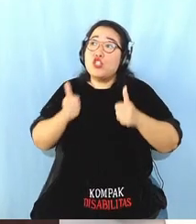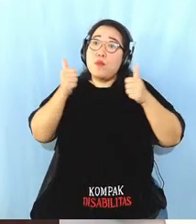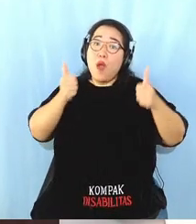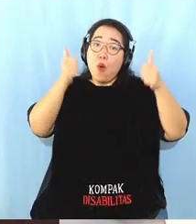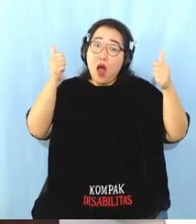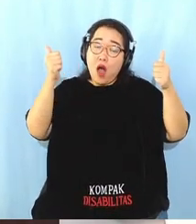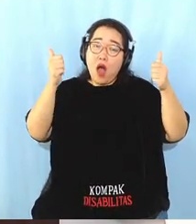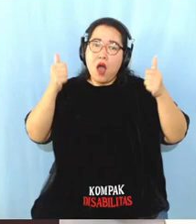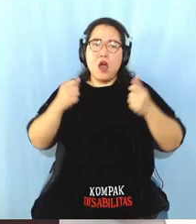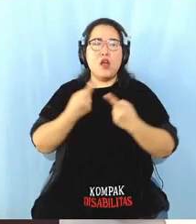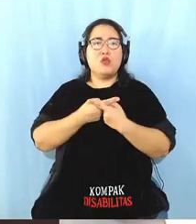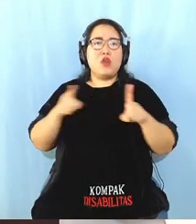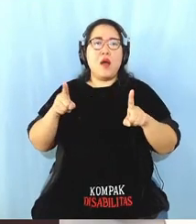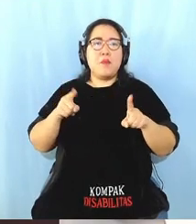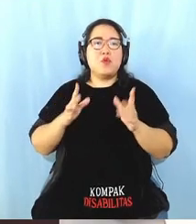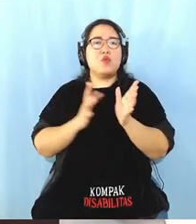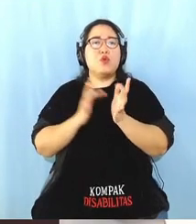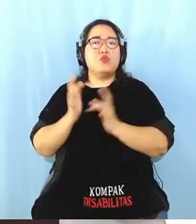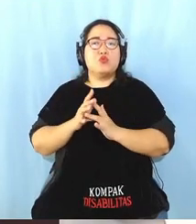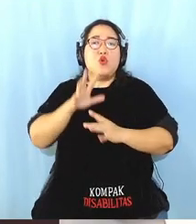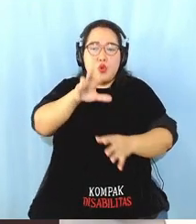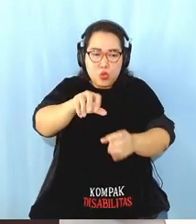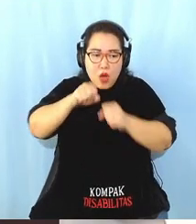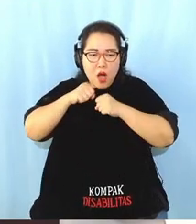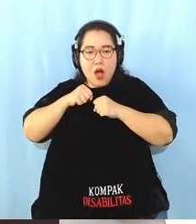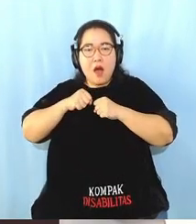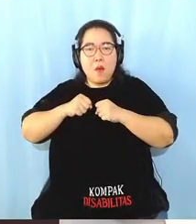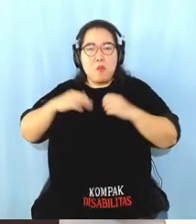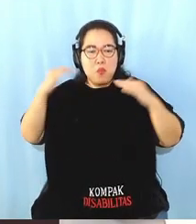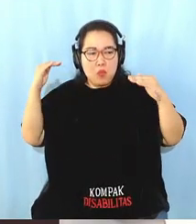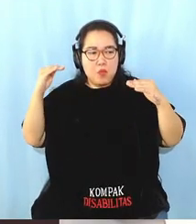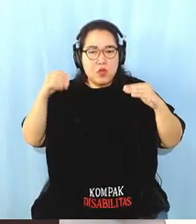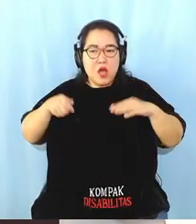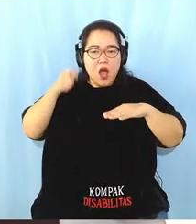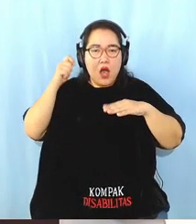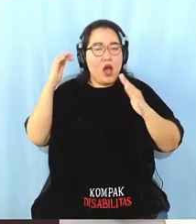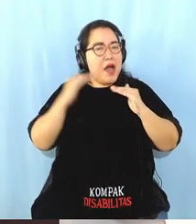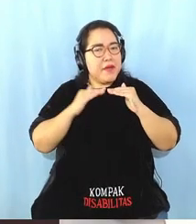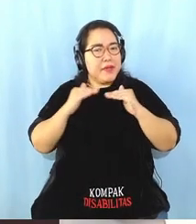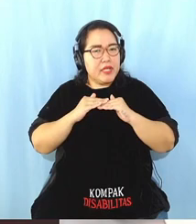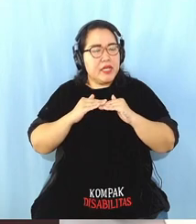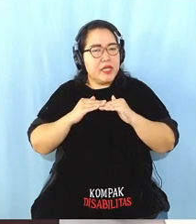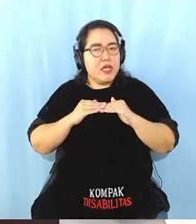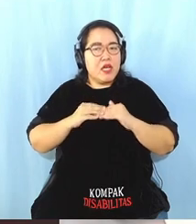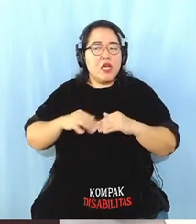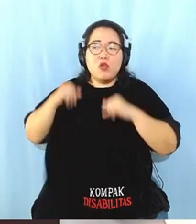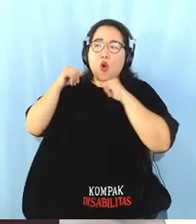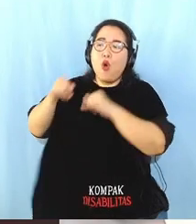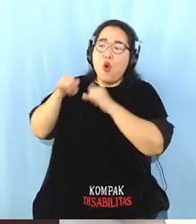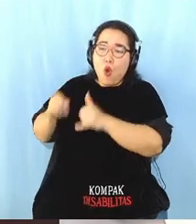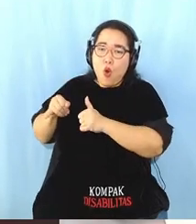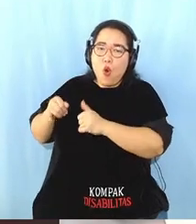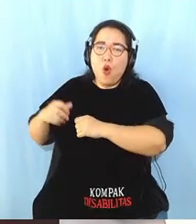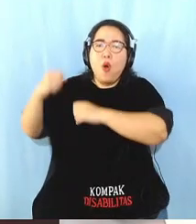lalu diadili, disesah, diolok-olok, dihina, disuruh memanggul salib sampai